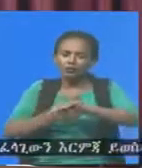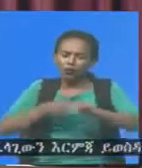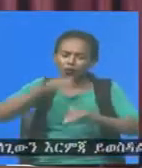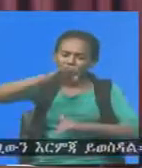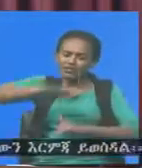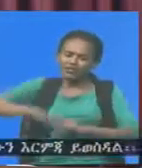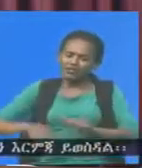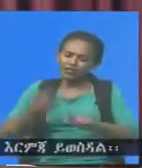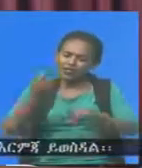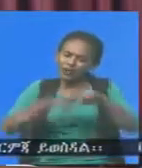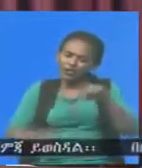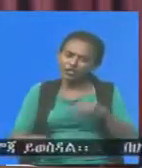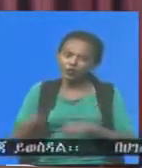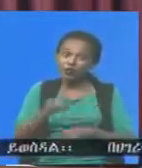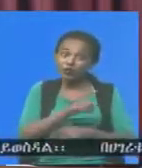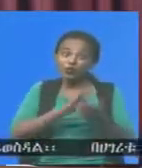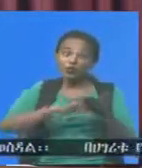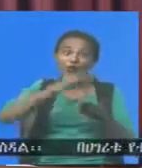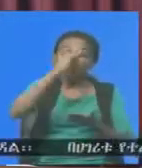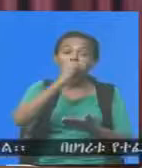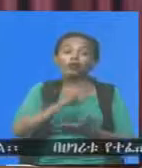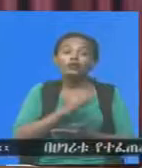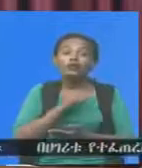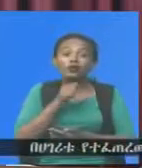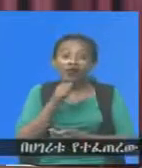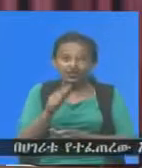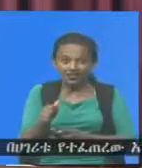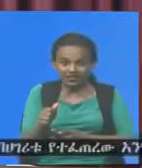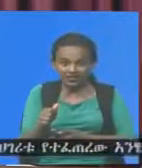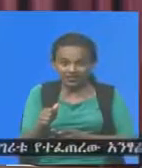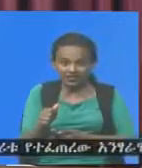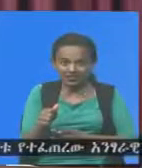የማይቻል መሆኑን ካልተማረ